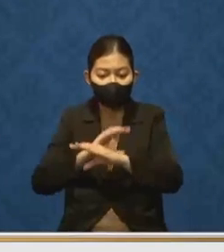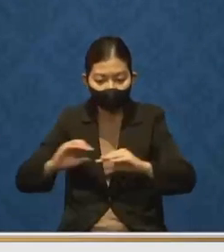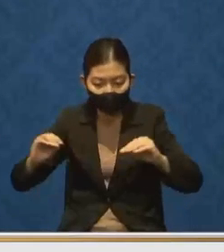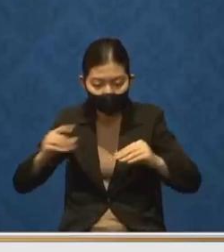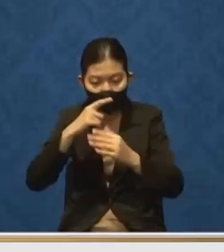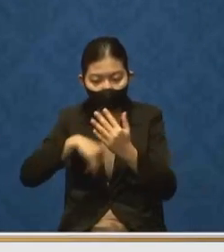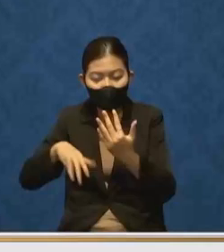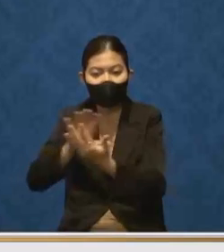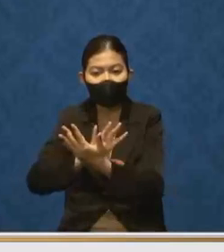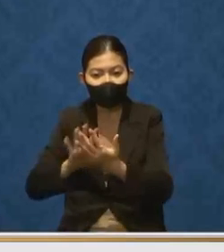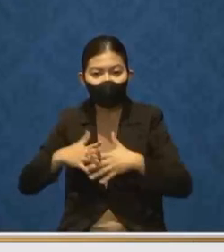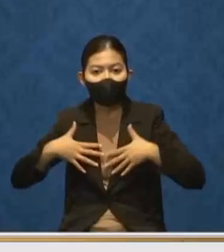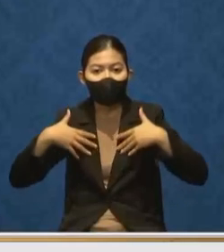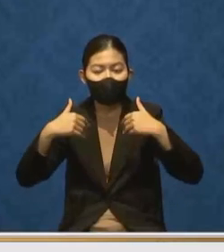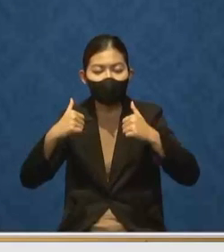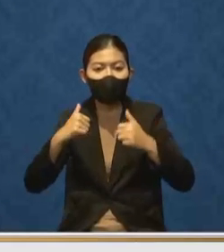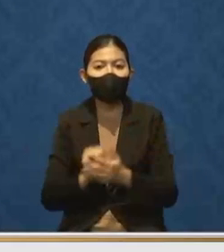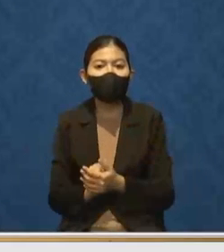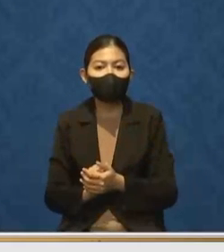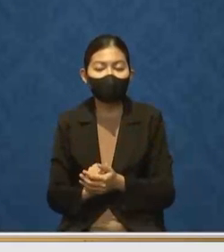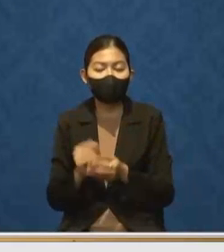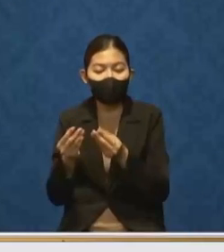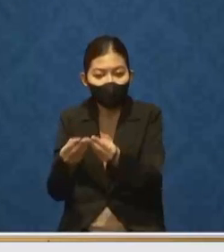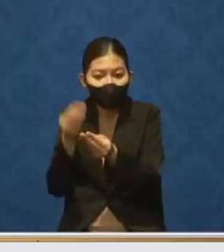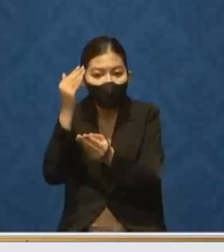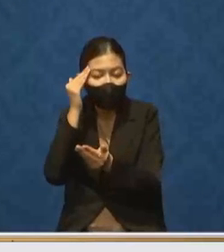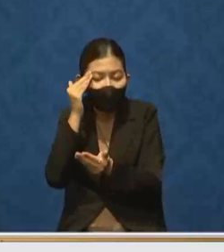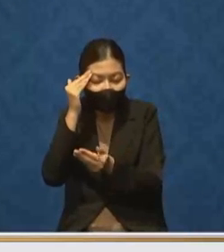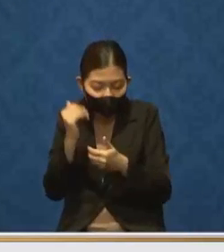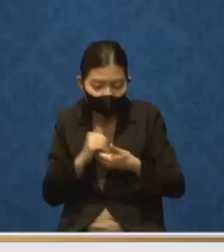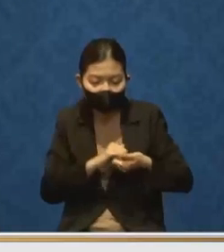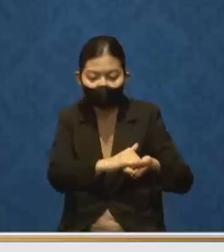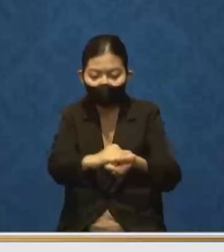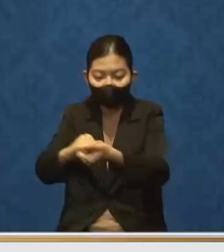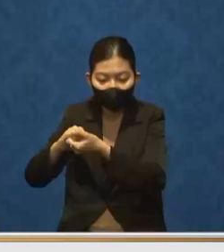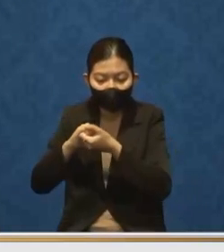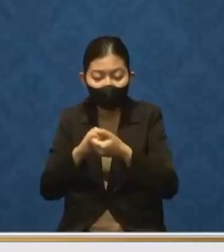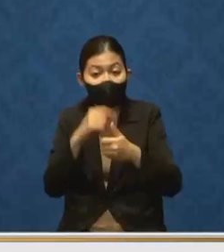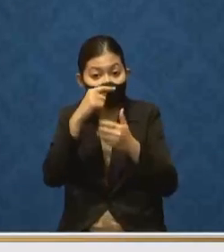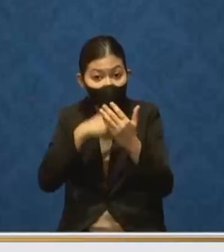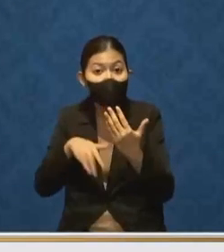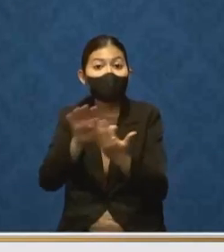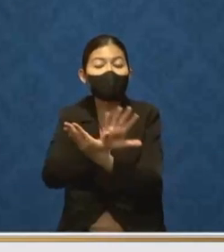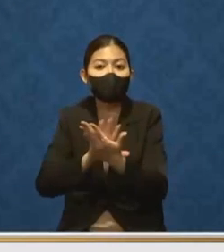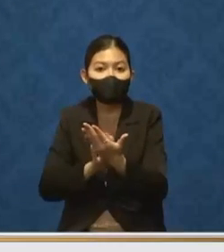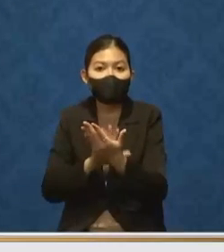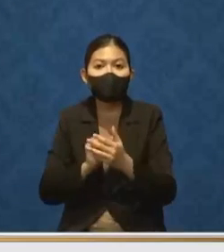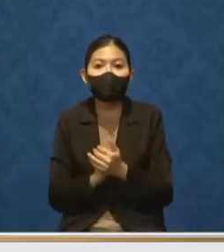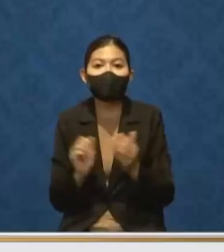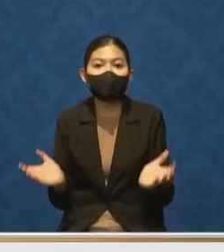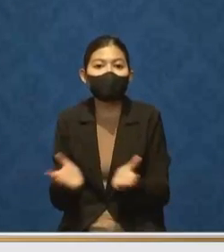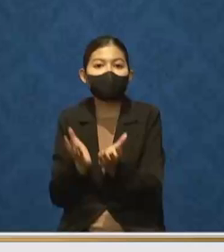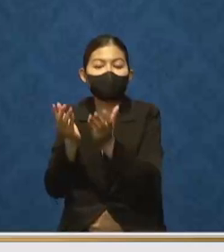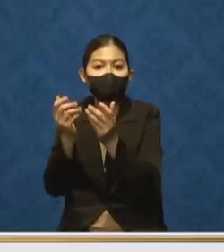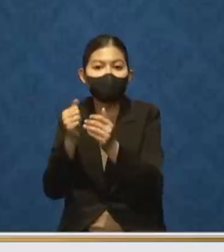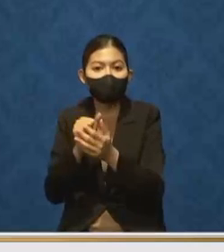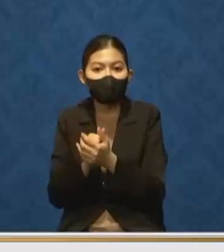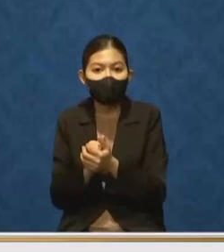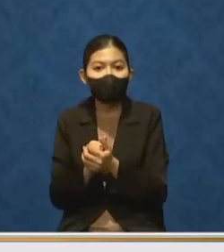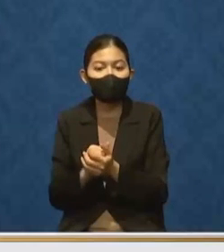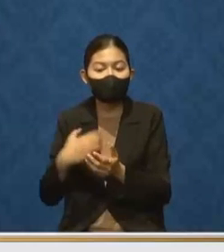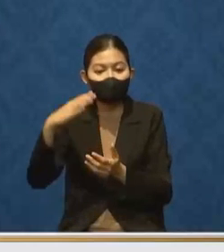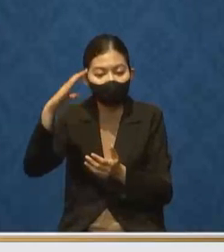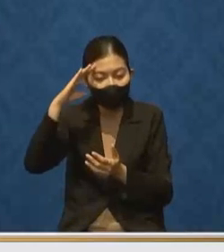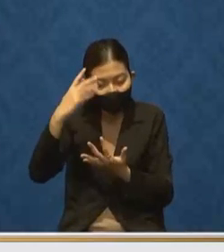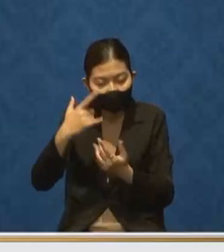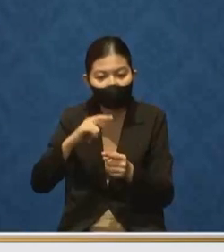ศปลูกฝังจิตสำนึกรักสามัคคีและส่งเสริมความปรองดองของคนในชาติสนับสนุนภารกิจของกองอาสารักษาดินแดนขับเคลื่อนนโย